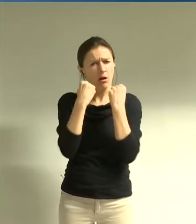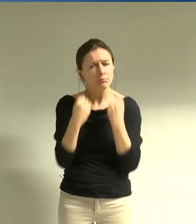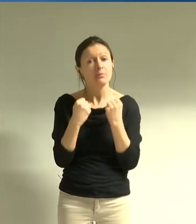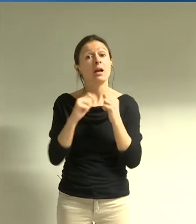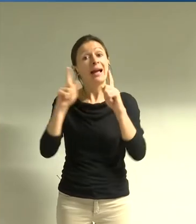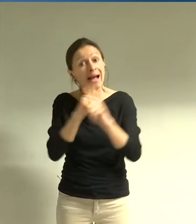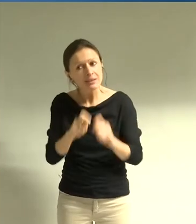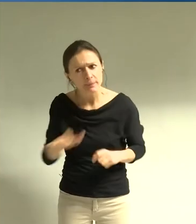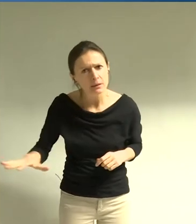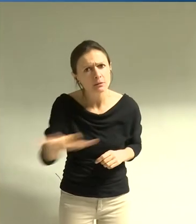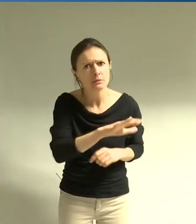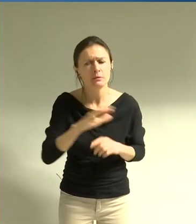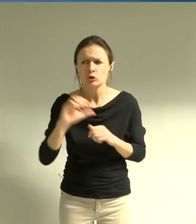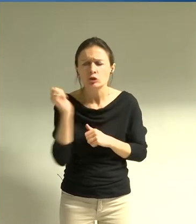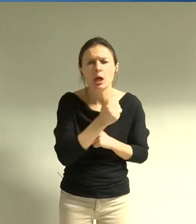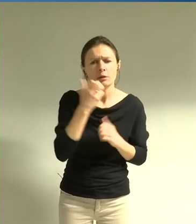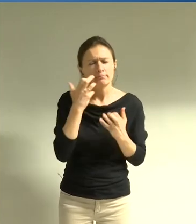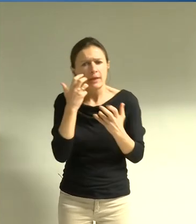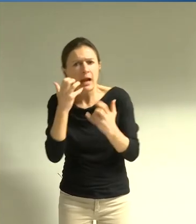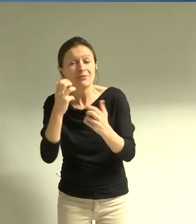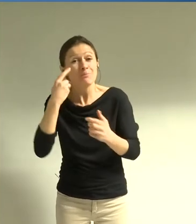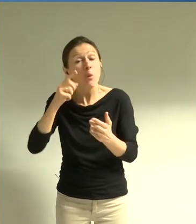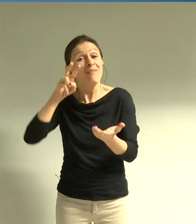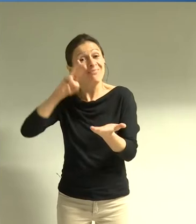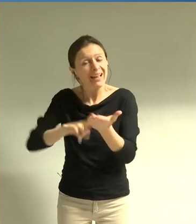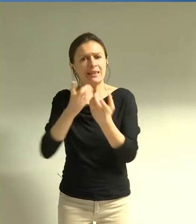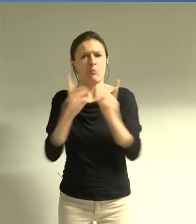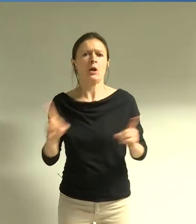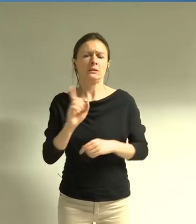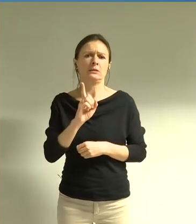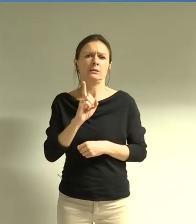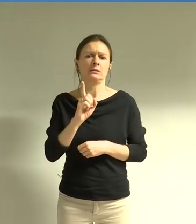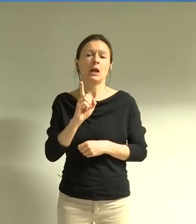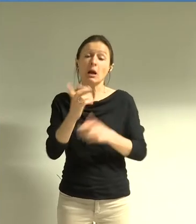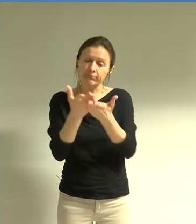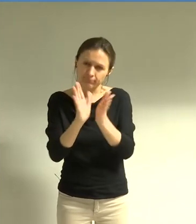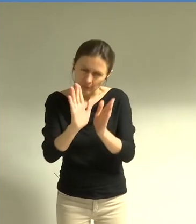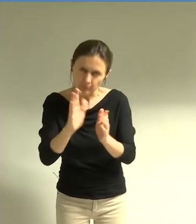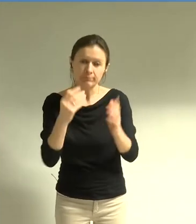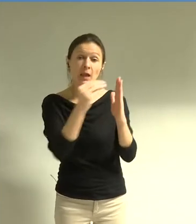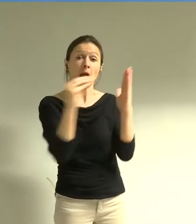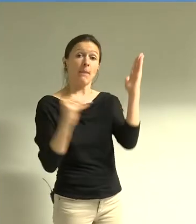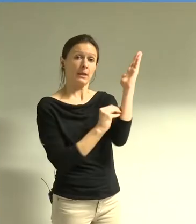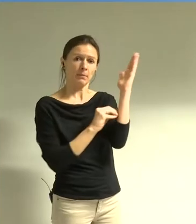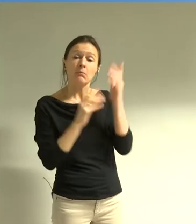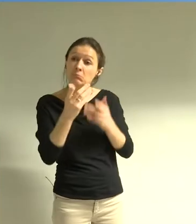pour une réelle démocratie permettez moi monsieur le maire de lire aussi l'amendement que je suis